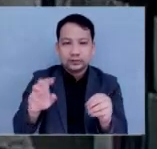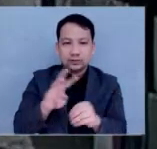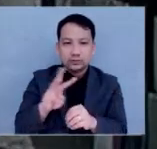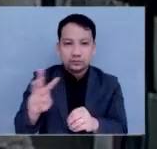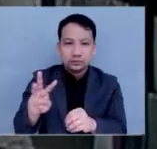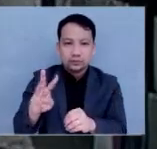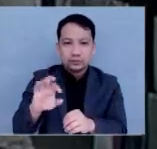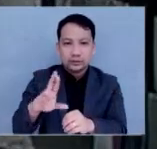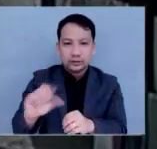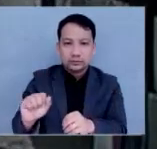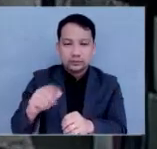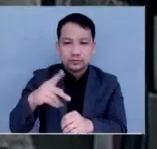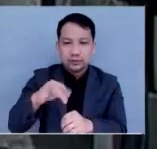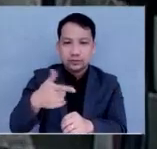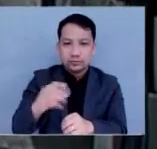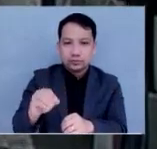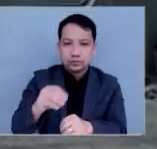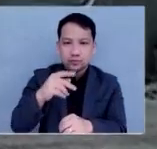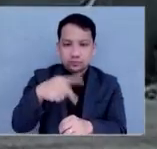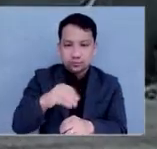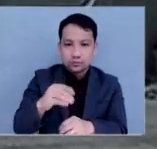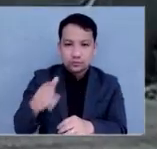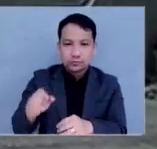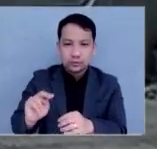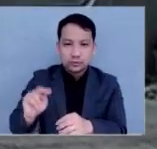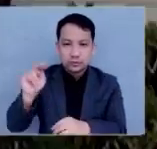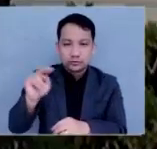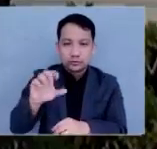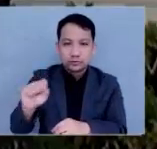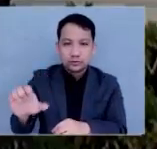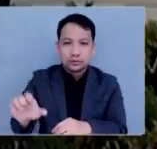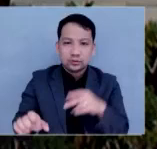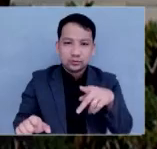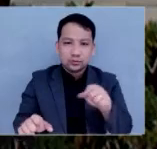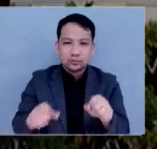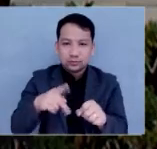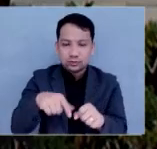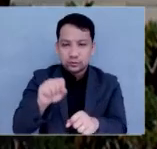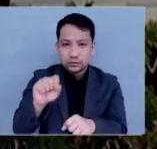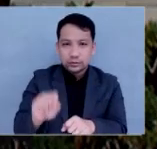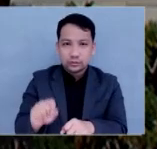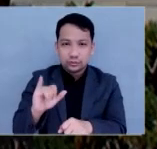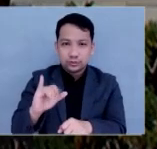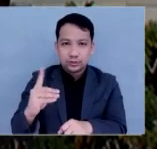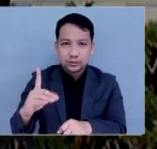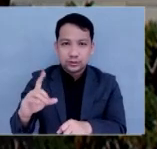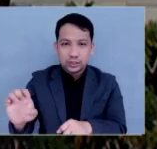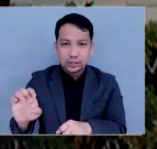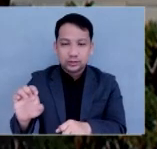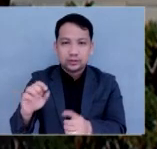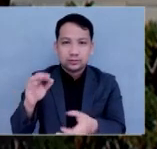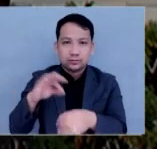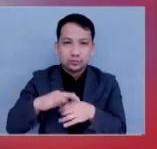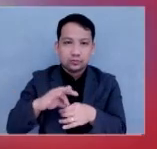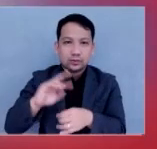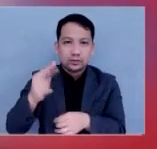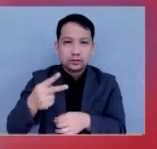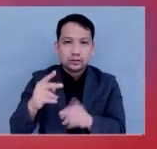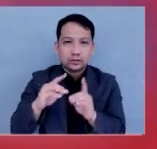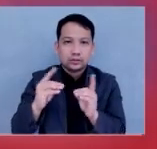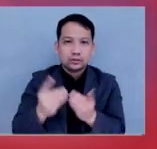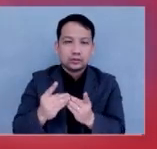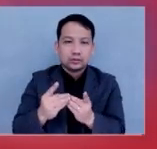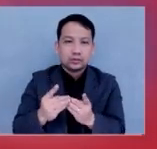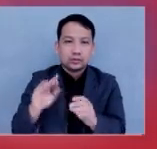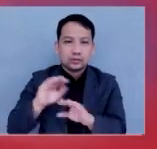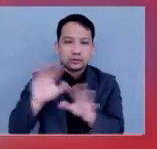REMBO, Pitogo, Post Proper North Side at Port Proper South Side ang pabobotohin sa 2nd District.